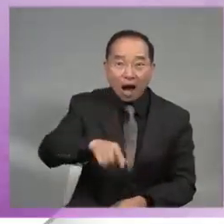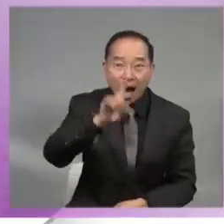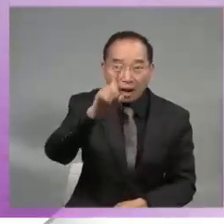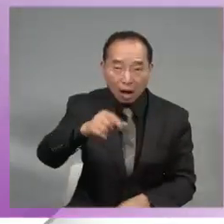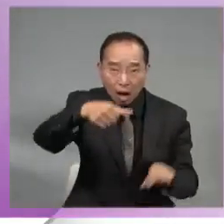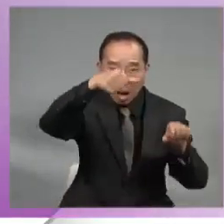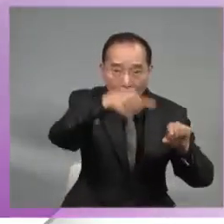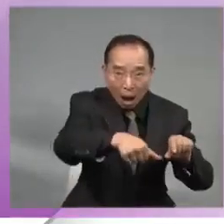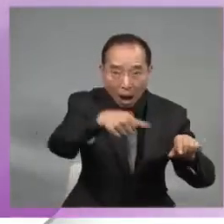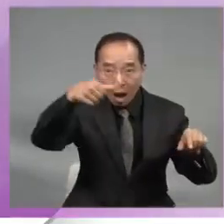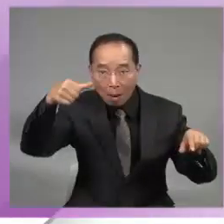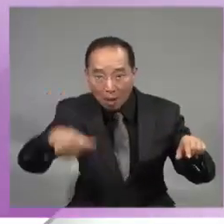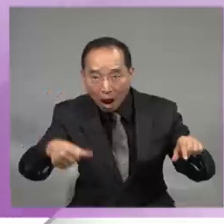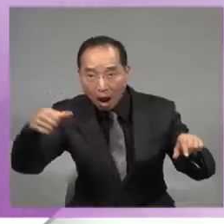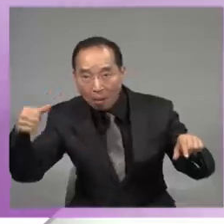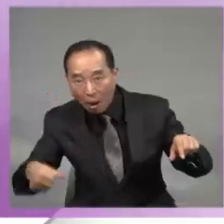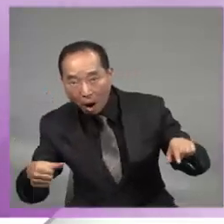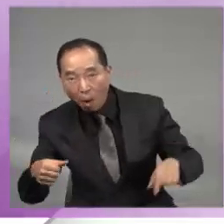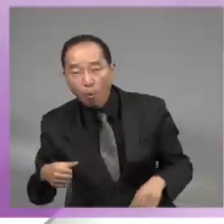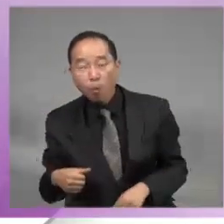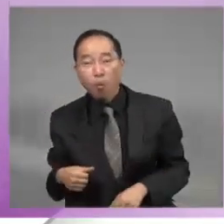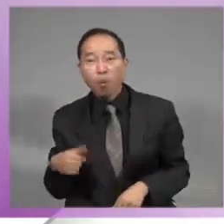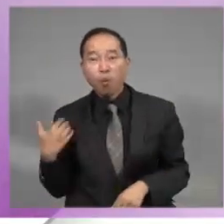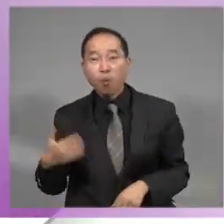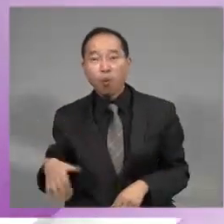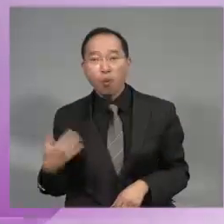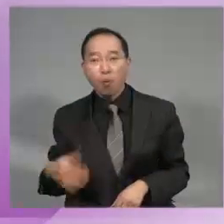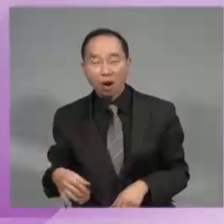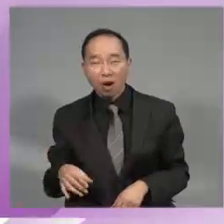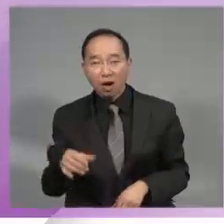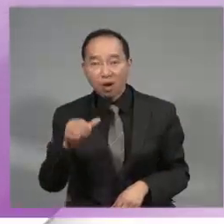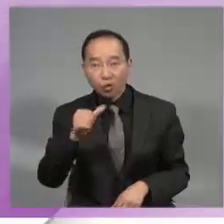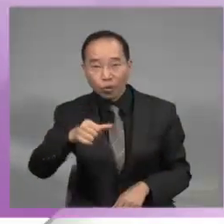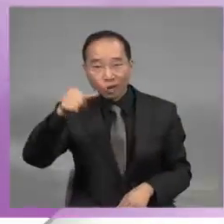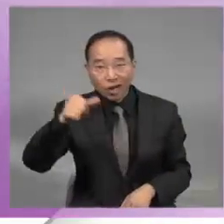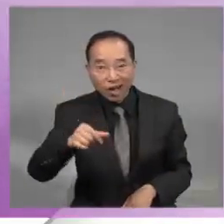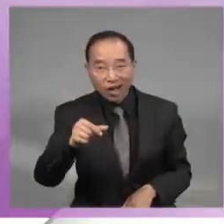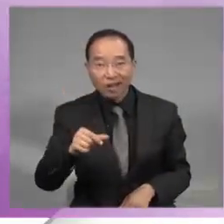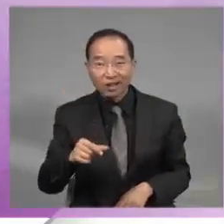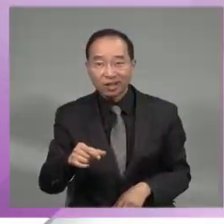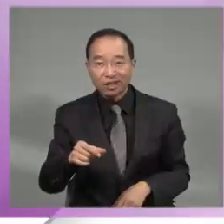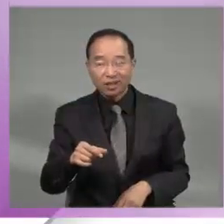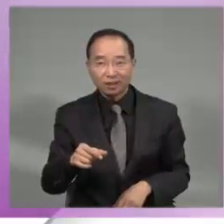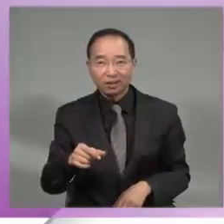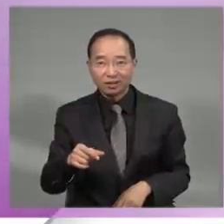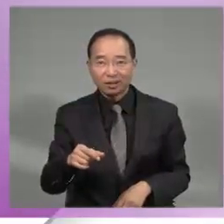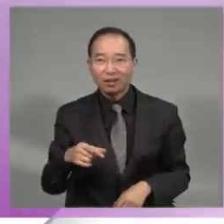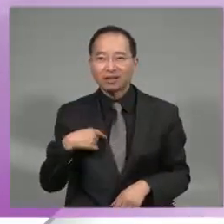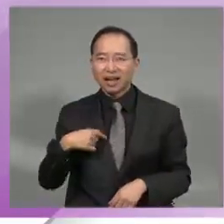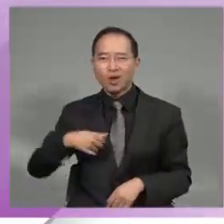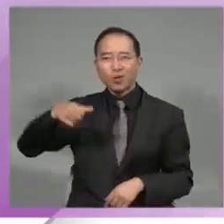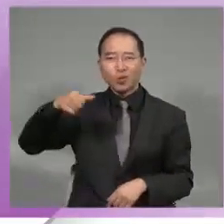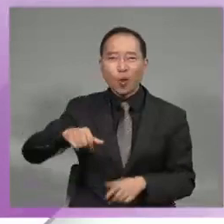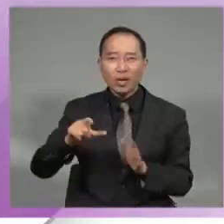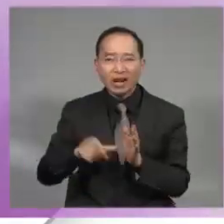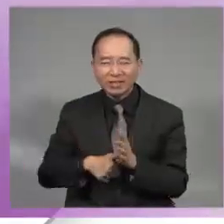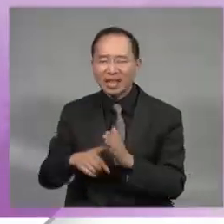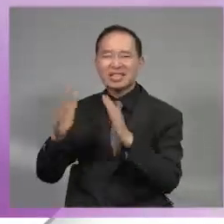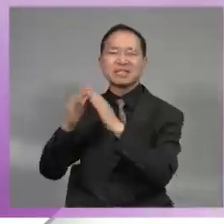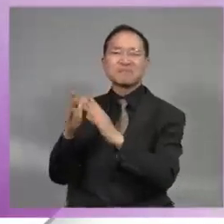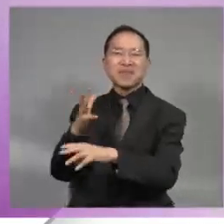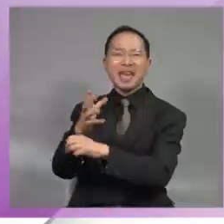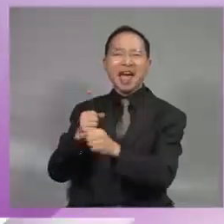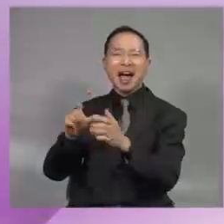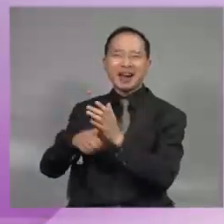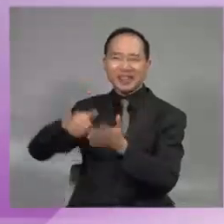도장을 찍으시네요. 저렇게 네. 봉하고. 보통 이제 네. 네. 일반 저 같은 경우는 이제 부동산 업무라든지 계약서 쓸 때 네. 그렇죠.